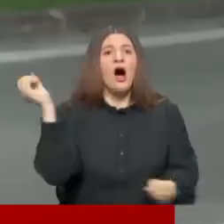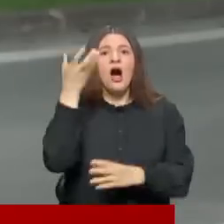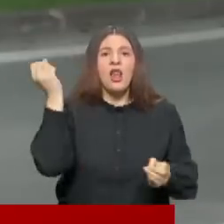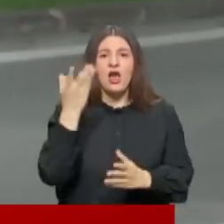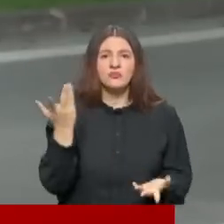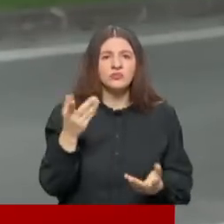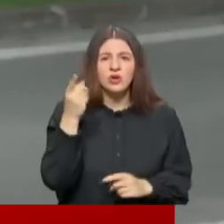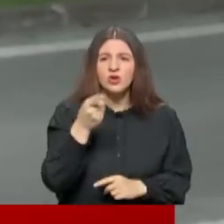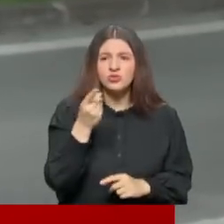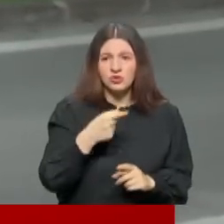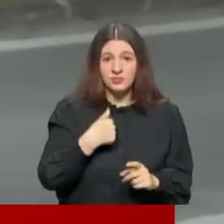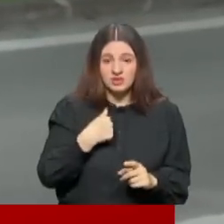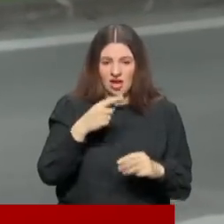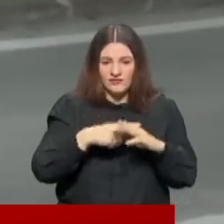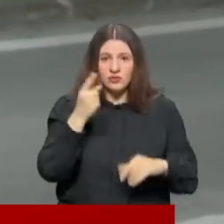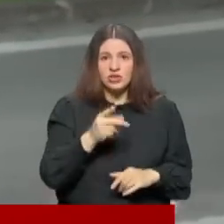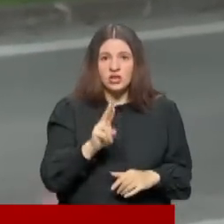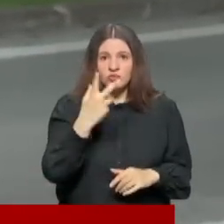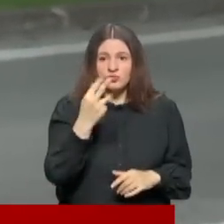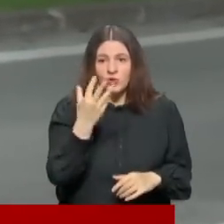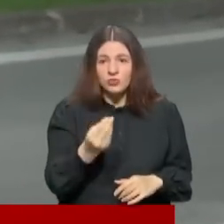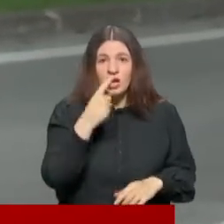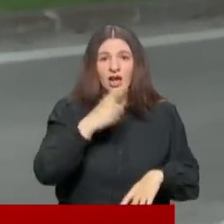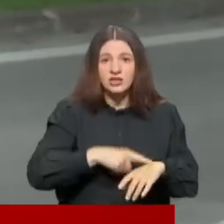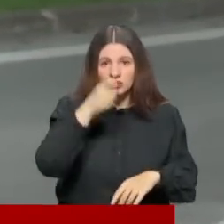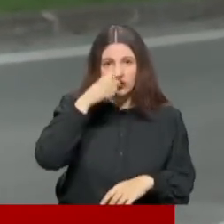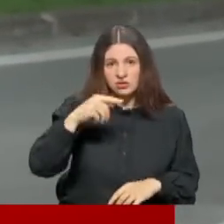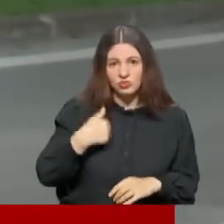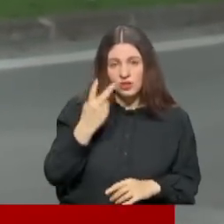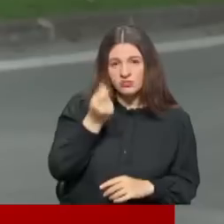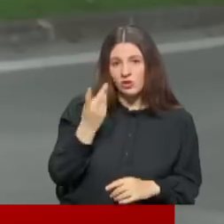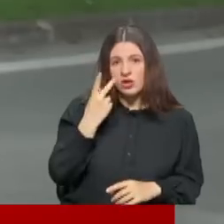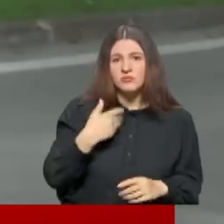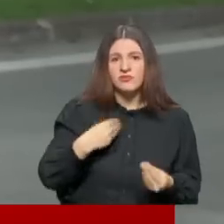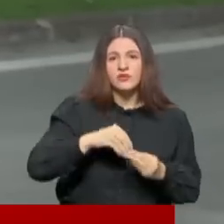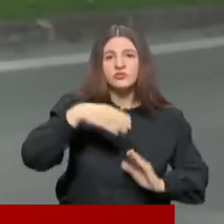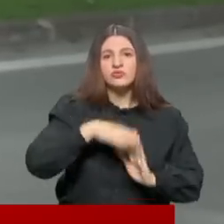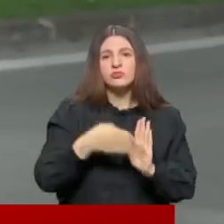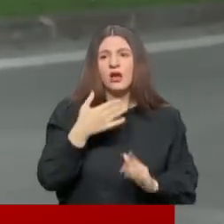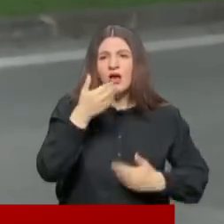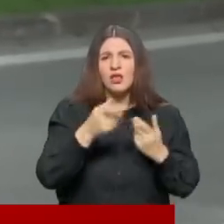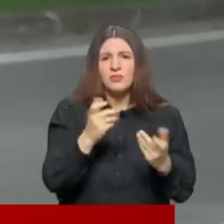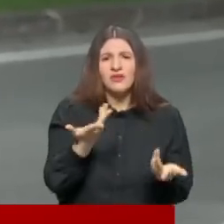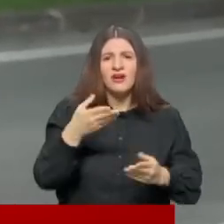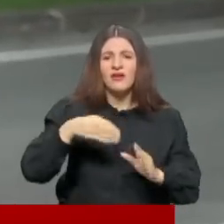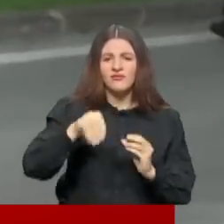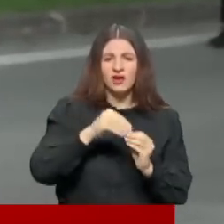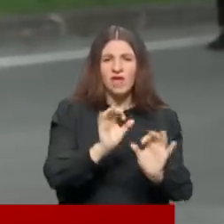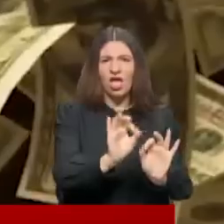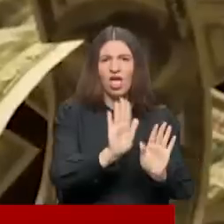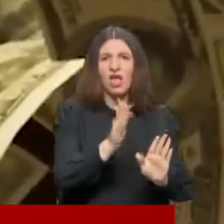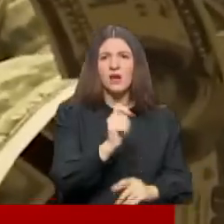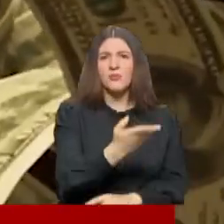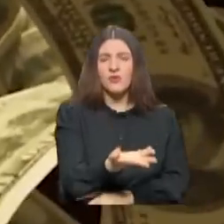verdi. Bizde enflasyon %73.5 olmuş. İnanırsanız o TÜİK rakamıyla bizimkiler faiz düşürmekten bahsediyorlar veya faizleri olduğu gibi yerinde